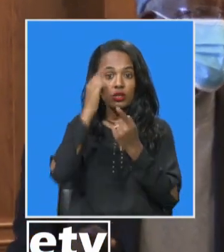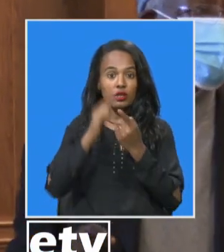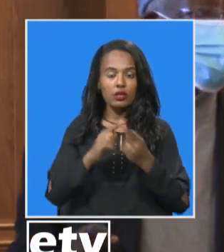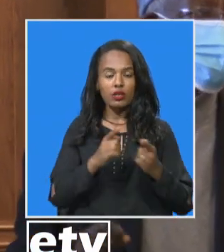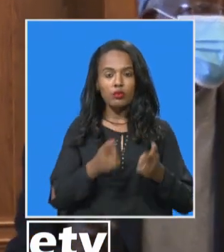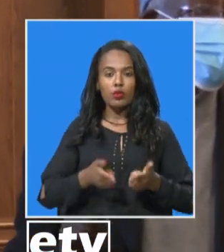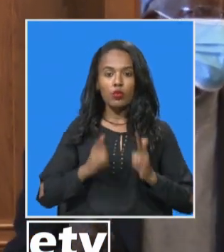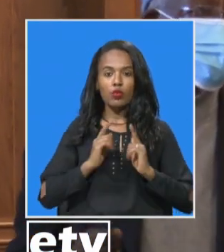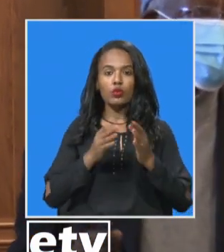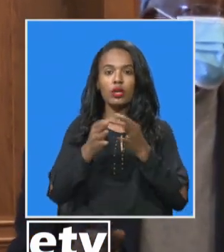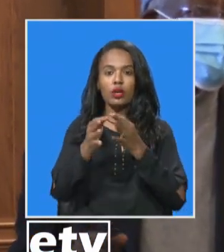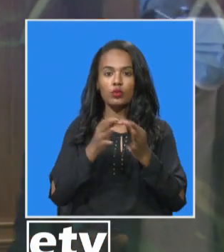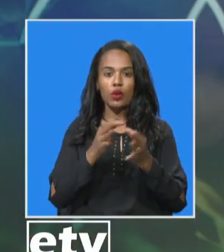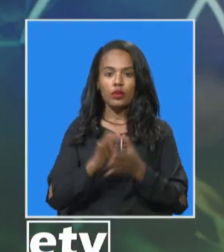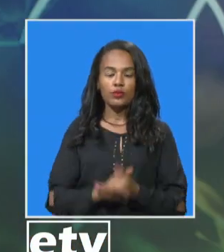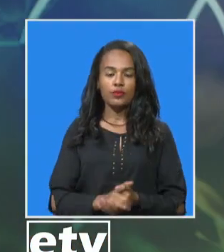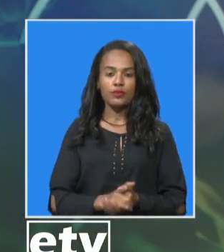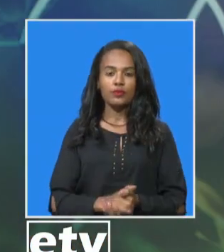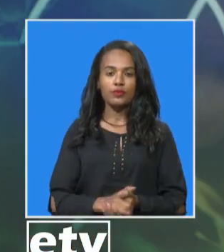መኖሩን ተገልጿል።